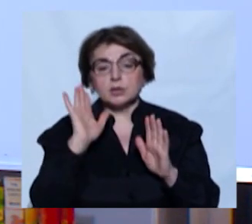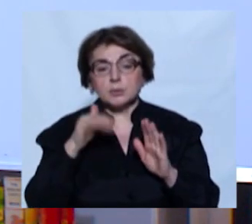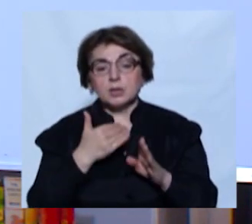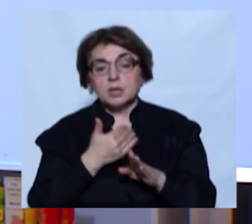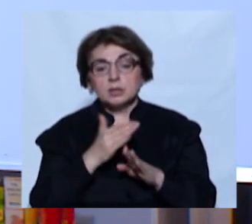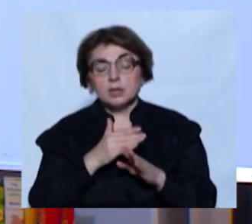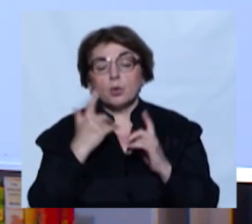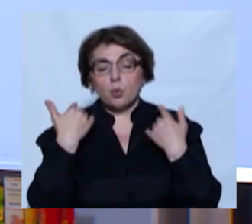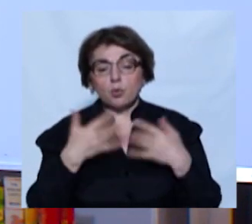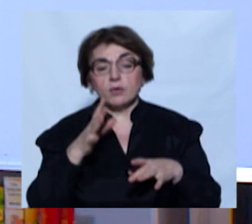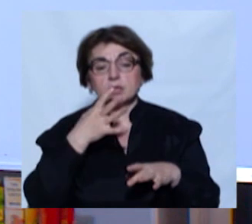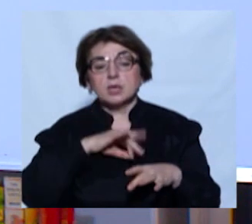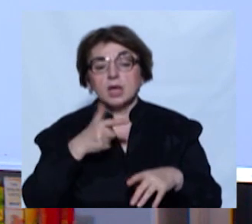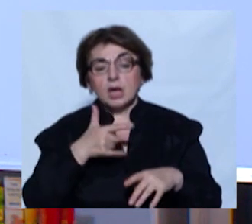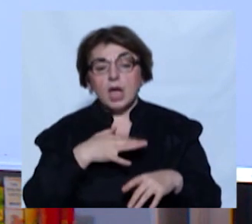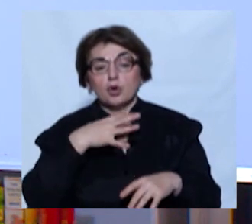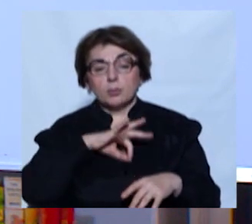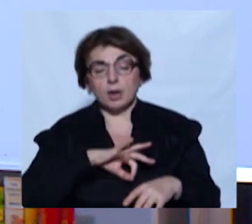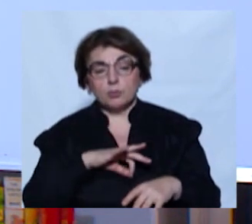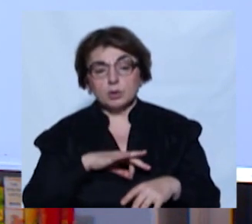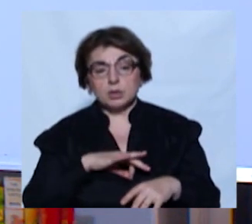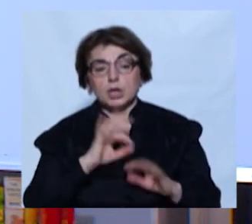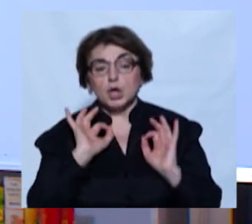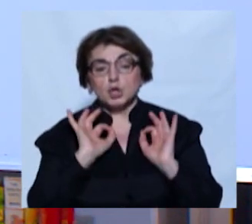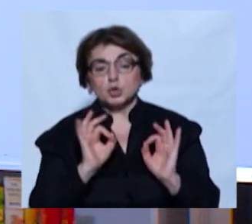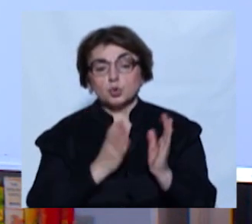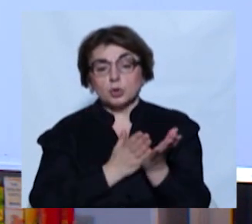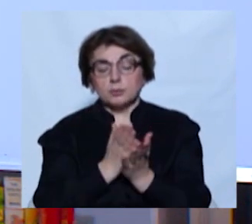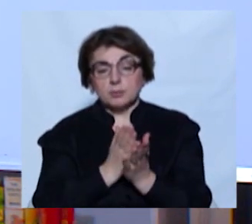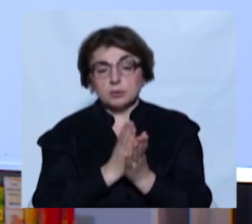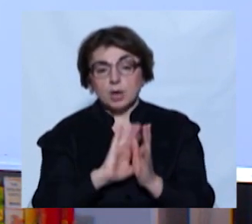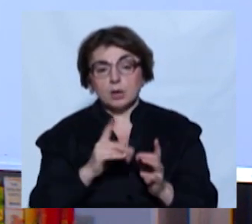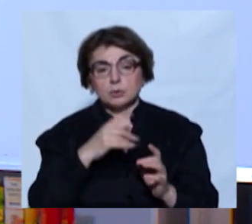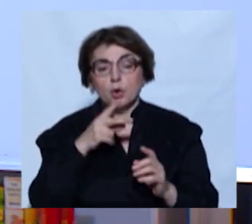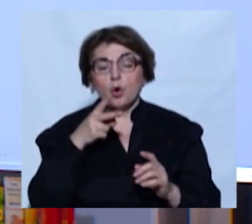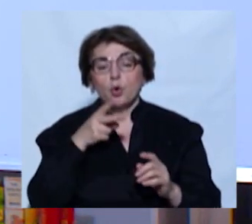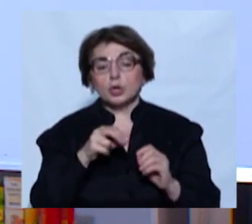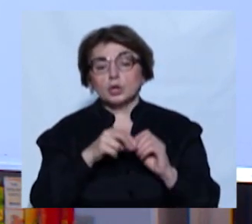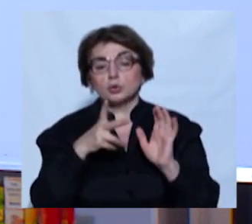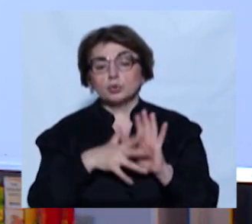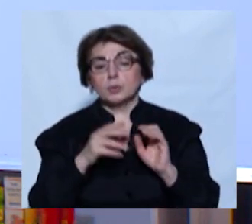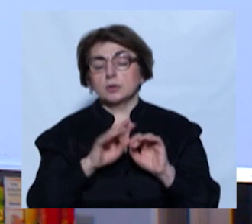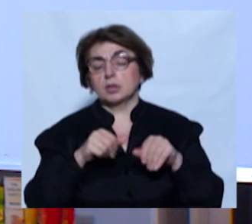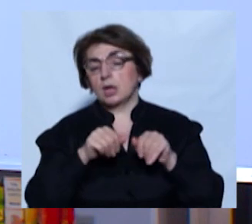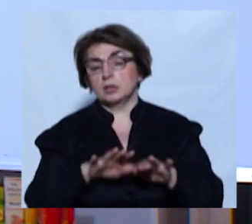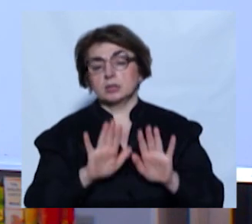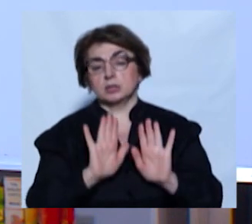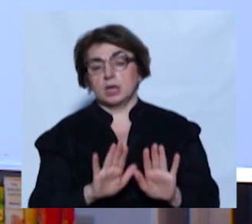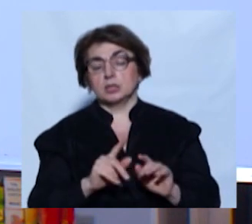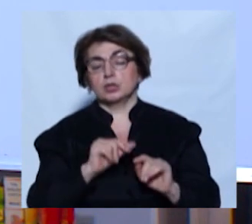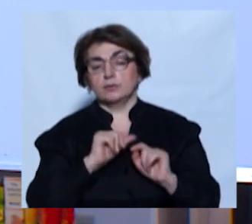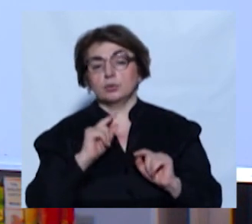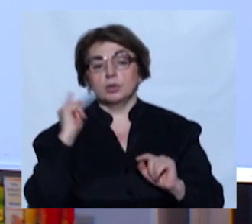თავისთავად გაერომ გამოიყენა უფრო სწორი მიმართულებით და ასევე არ უნდა ჩათვალოთ, რომ 2015 წელს გადაწყდა მაინც და მაინც